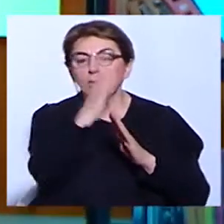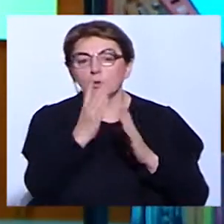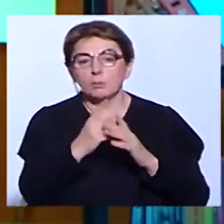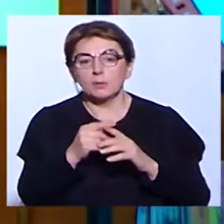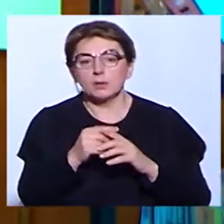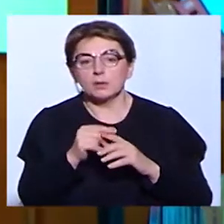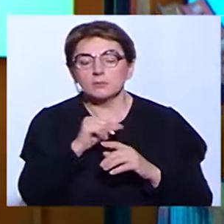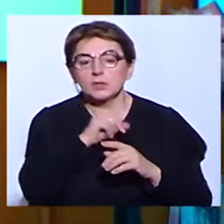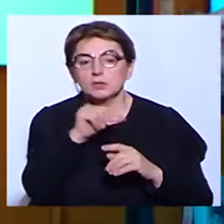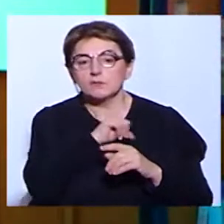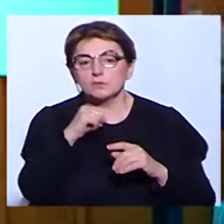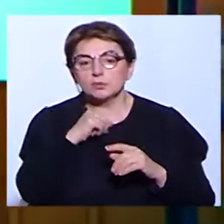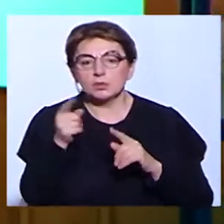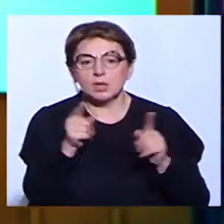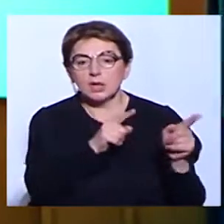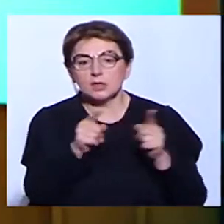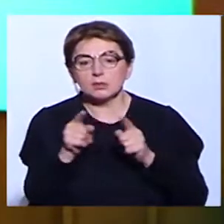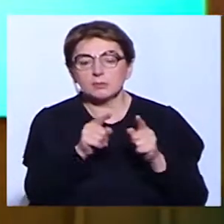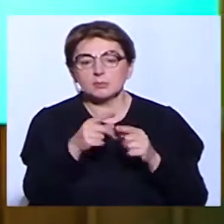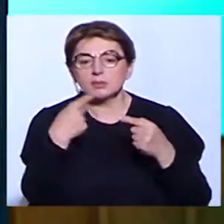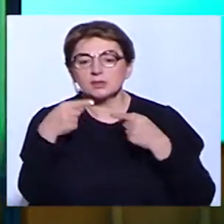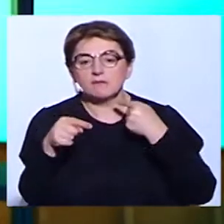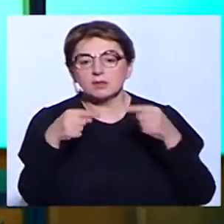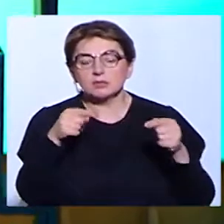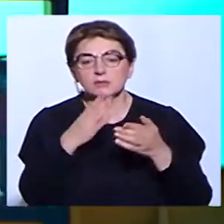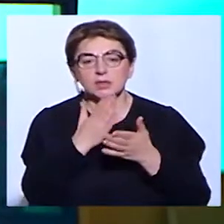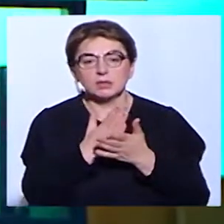ორგანიზმები ერთმანეთისაგან განსხვავდებიან.